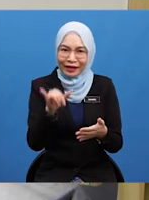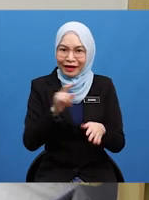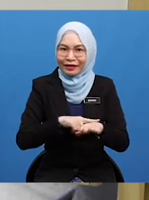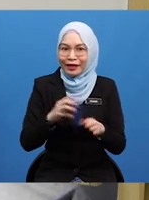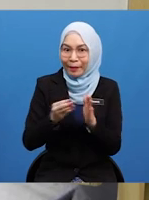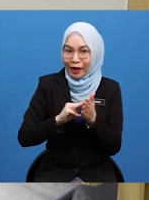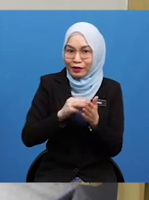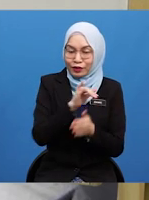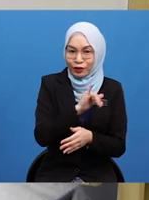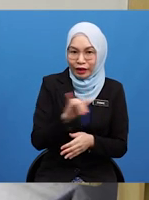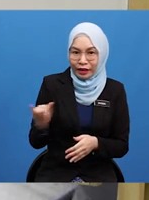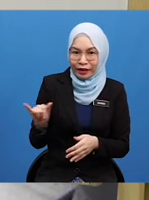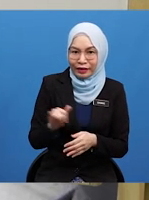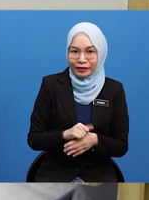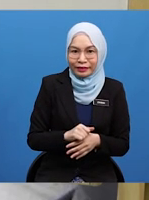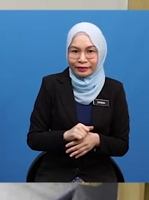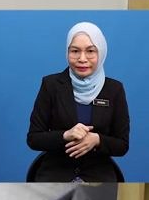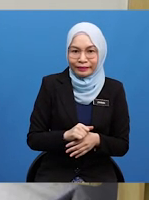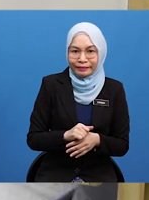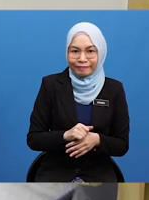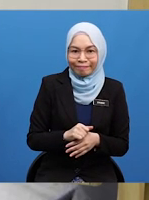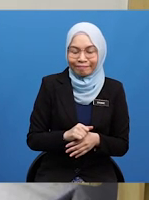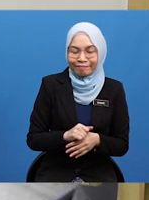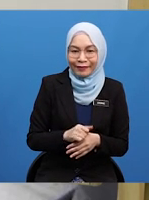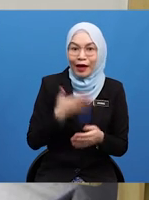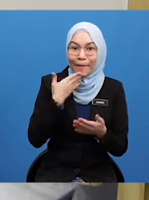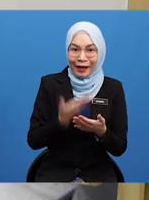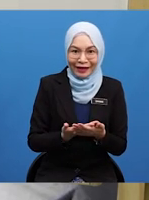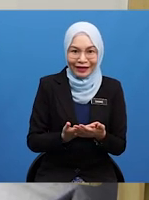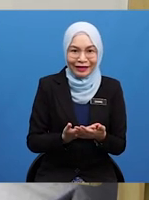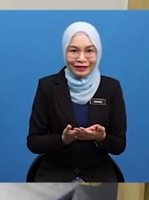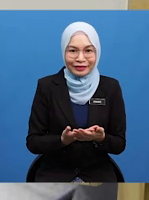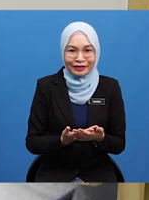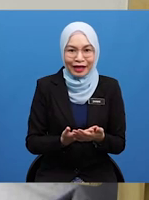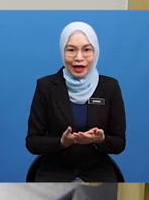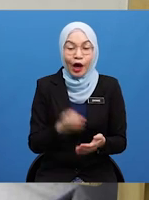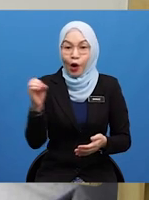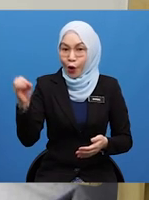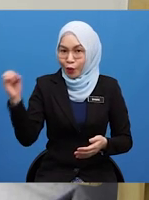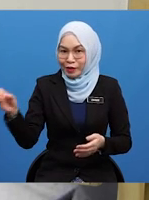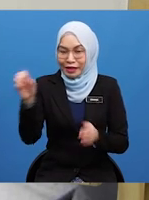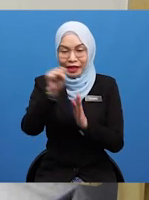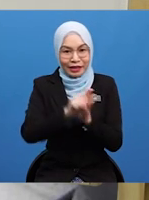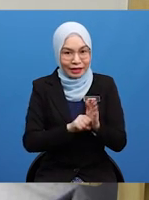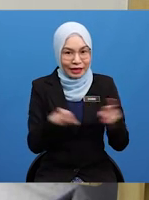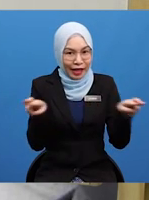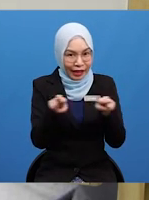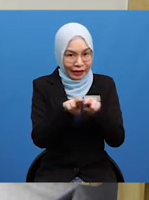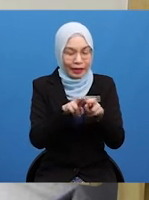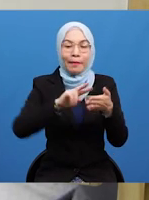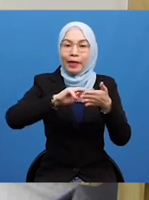dengan objek sekata? Dengar baik-baik murid-murid. Objek sekata